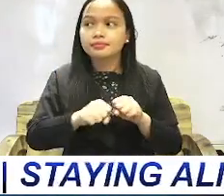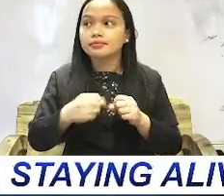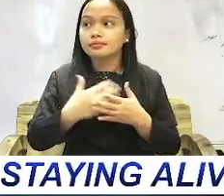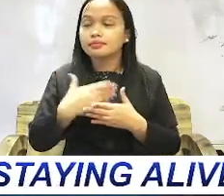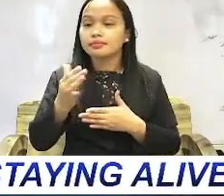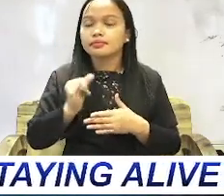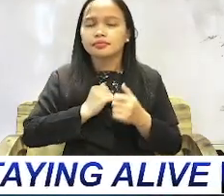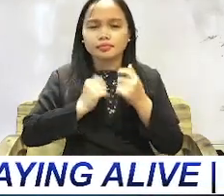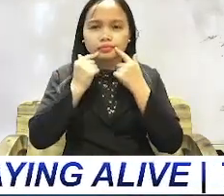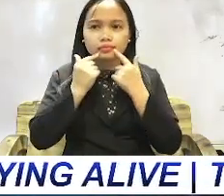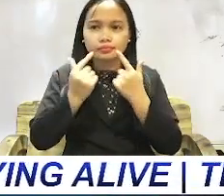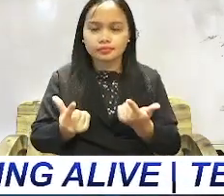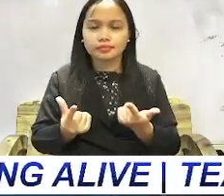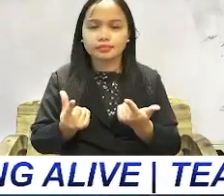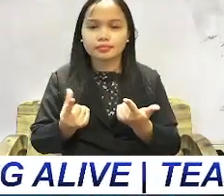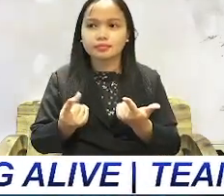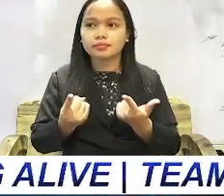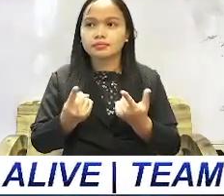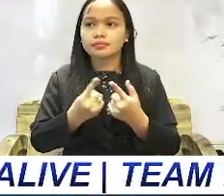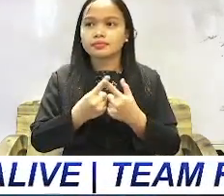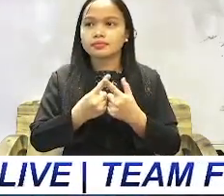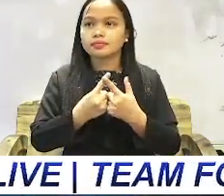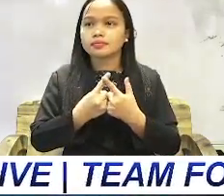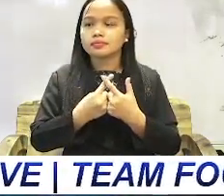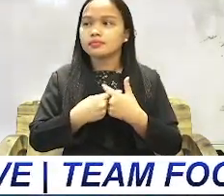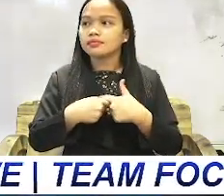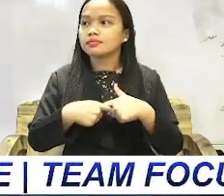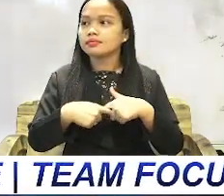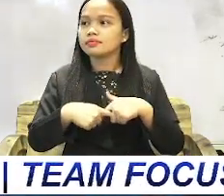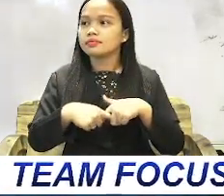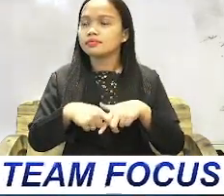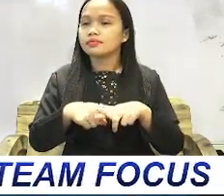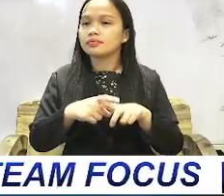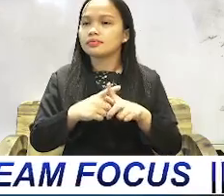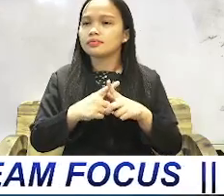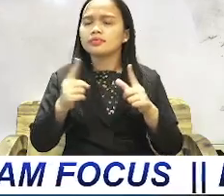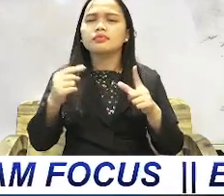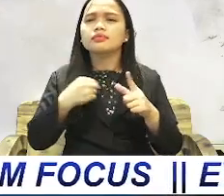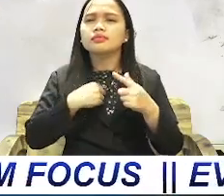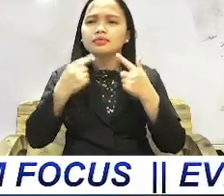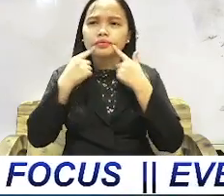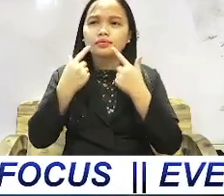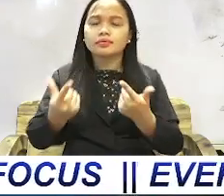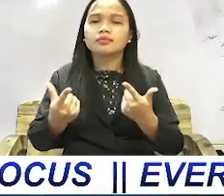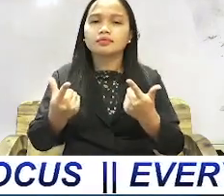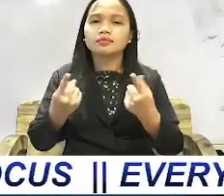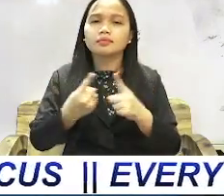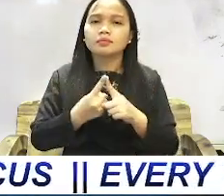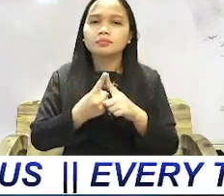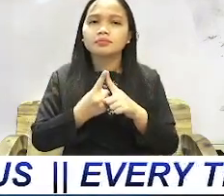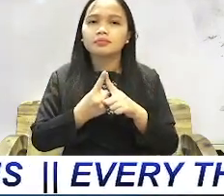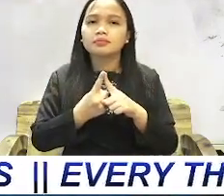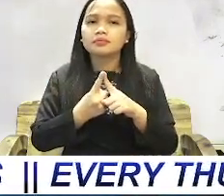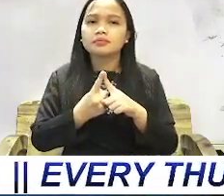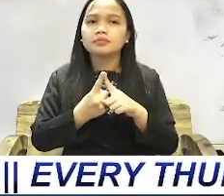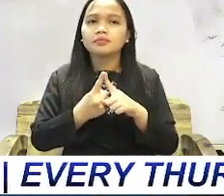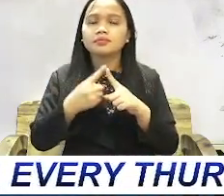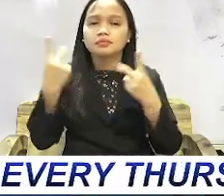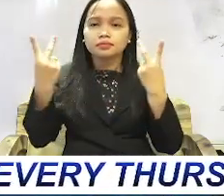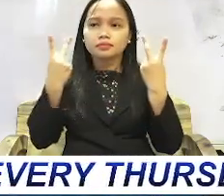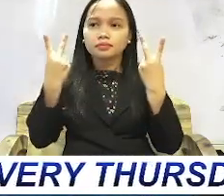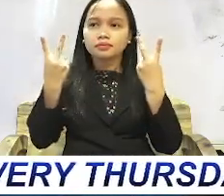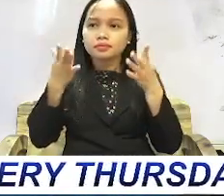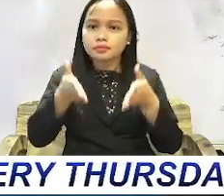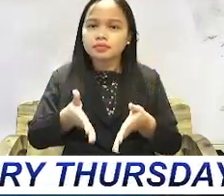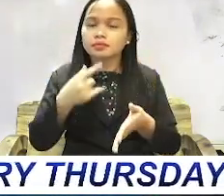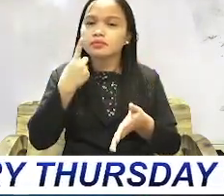ko lang i-shout out yung mga right, sino ba nagana? Sabi ng habulin mo. Hindi. Si shout out sir yung mga bisita na nakatin ngayong gabi na.